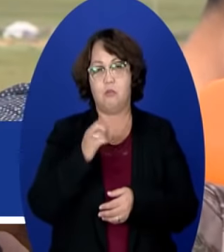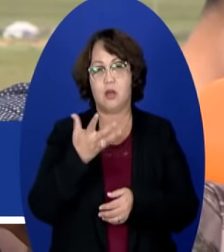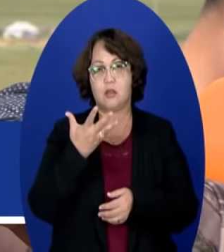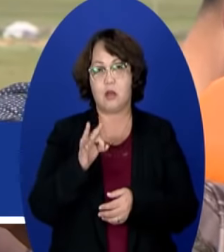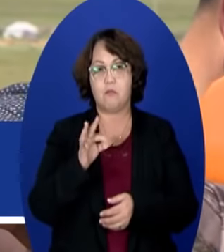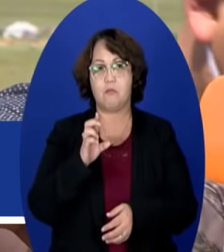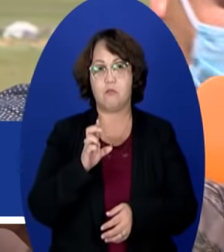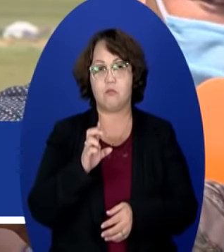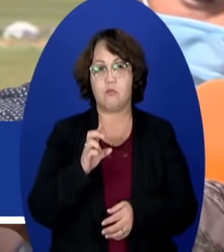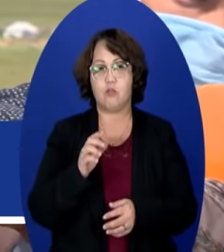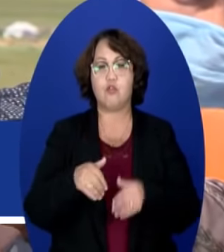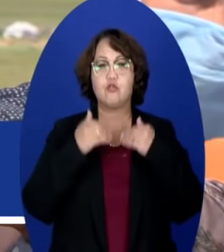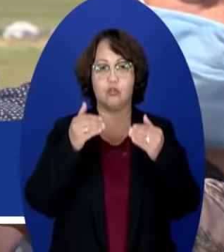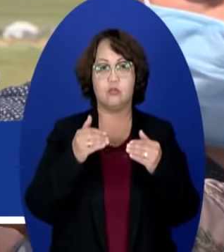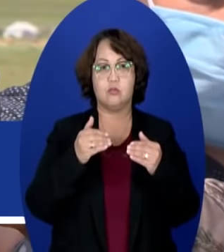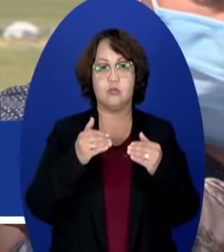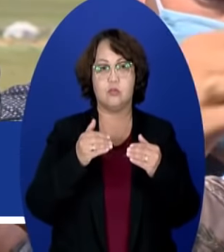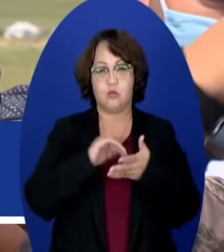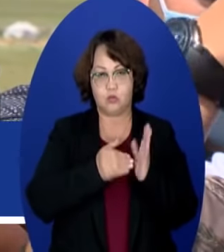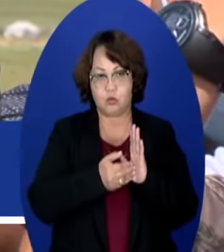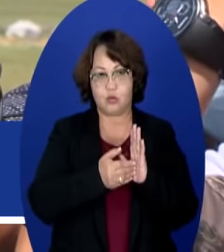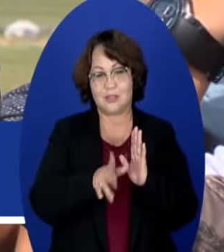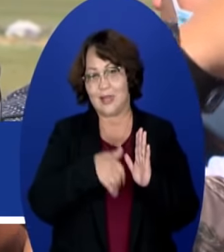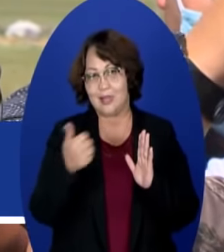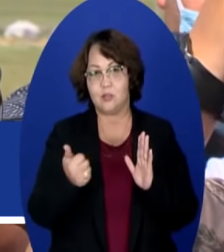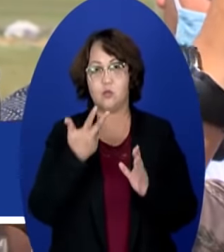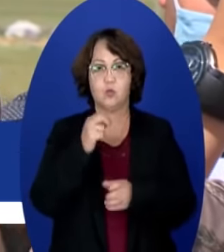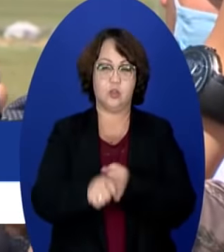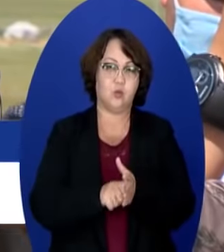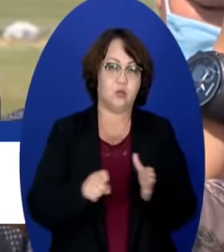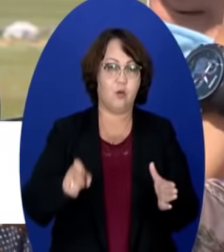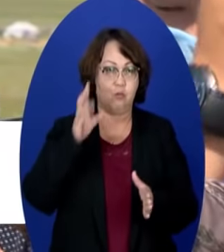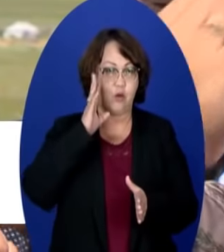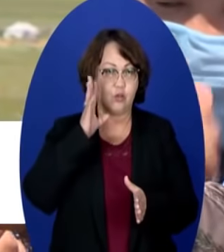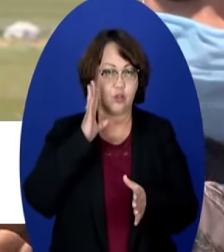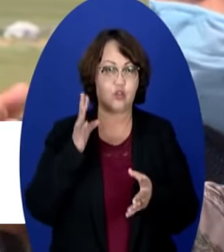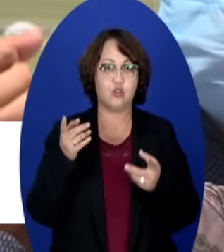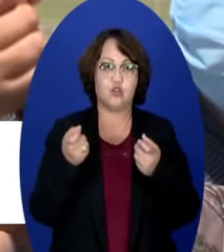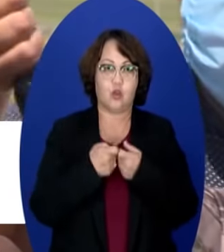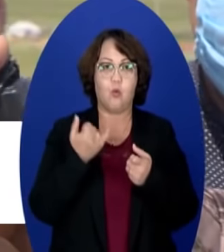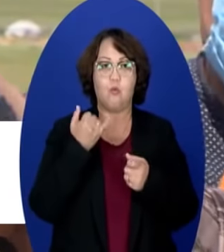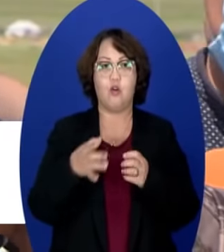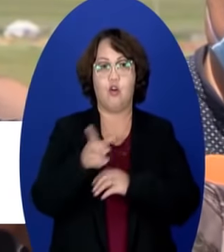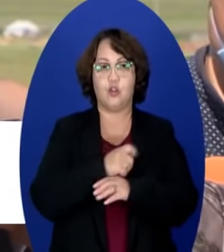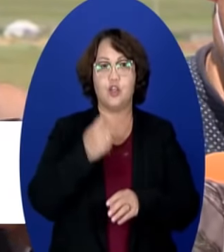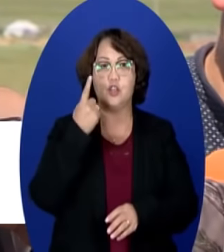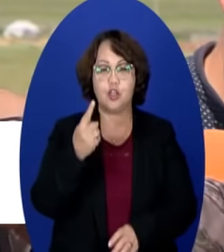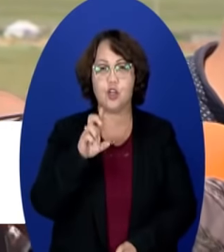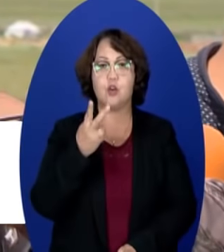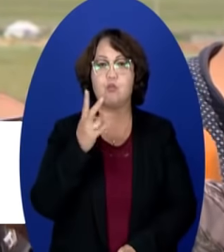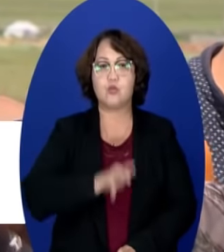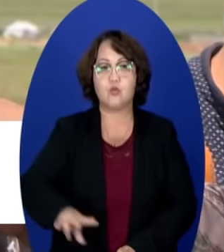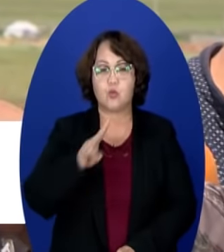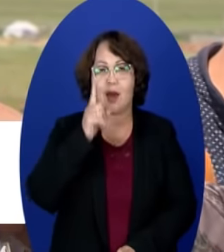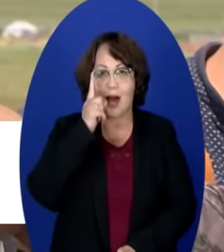буюу хөгжлийн үүдээс гадна энэ 30 жилийн энэ бодлоготой зөвхөн энэ Улаанбаатар хотын нэг бүсийг хөгжүүлэх биш,